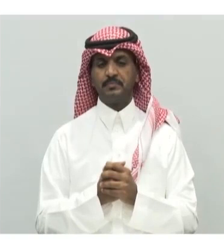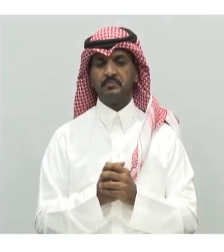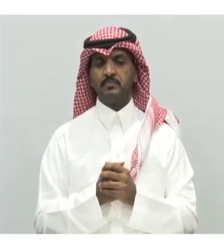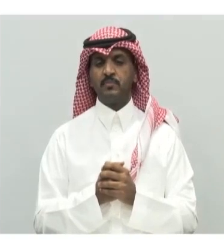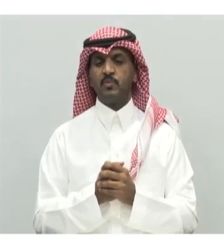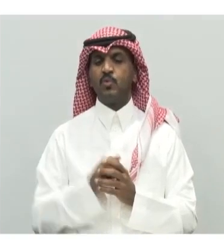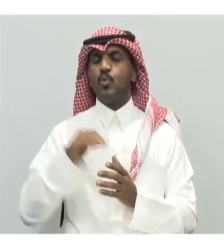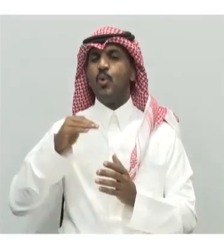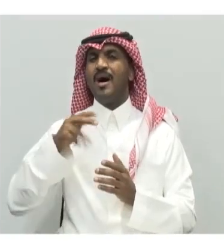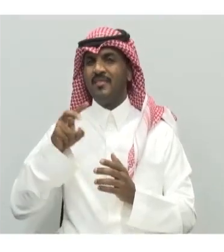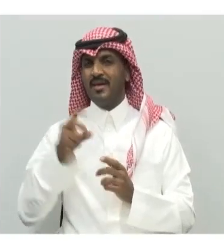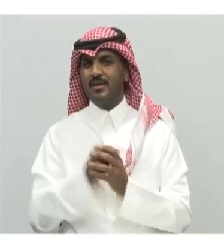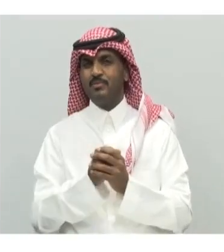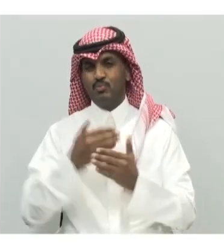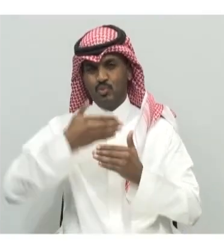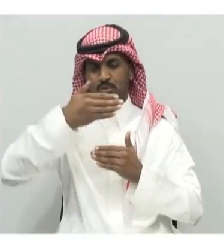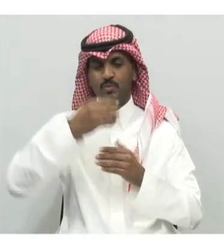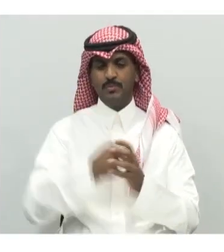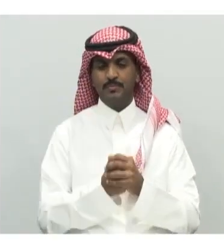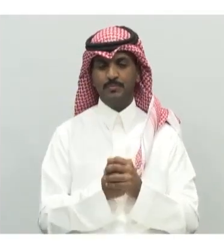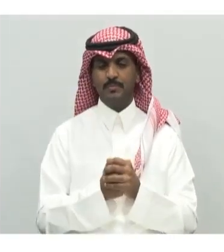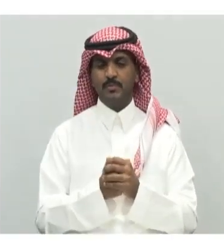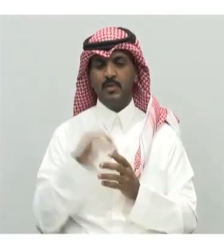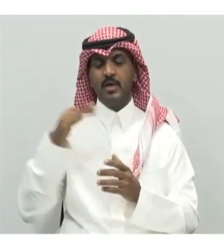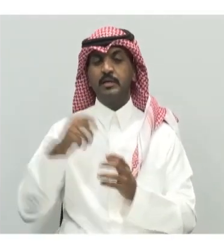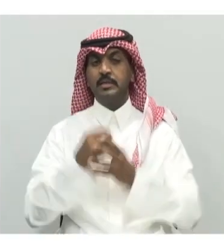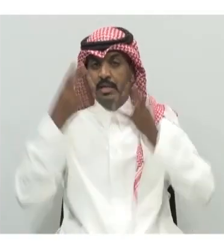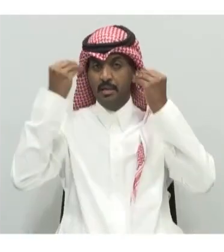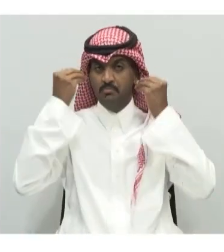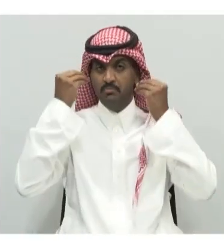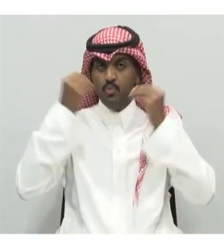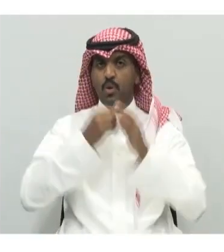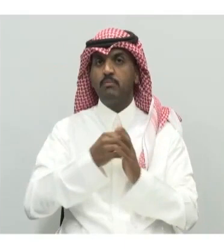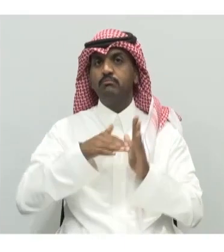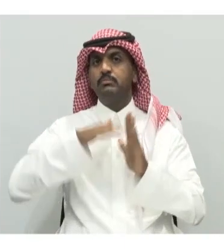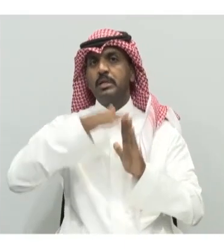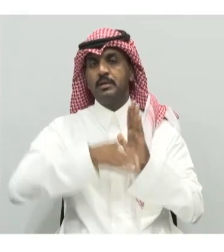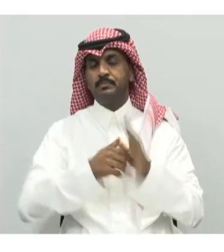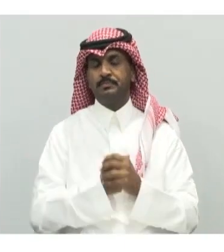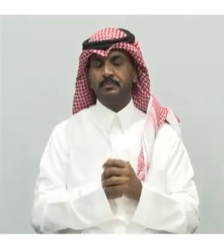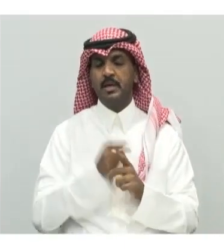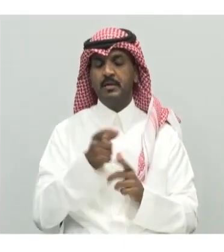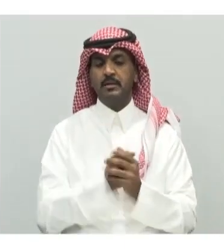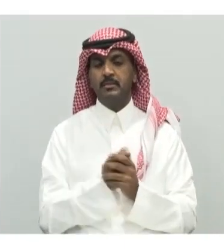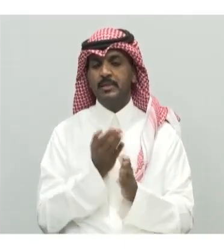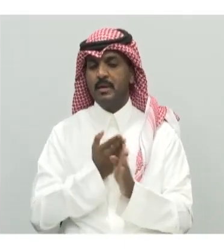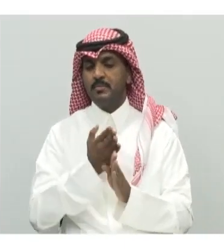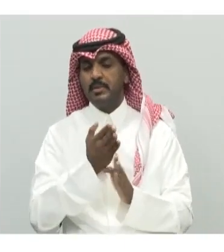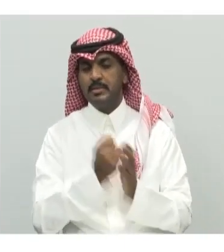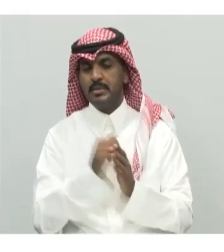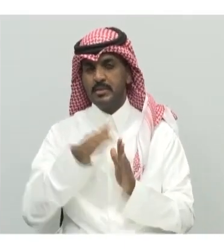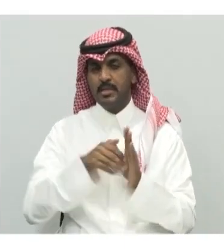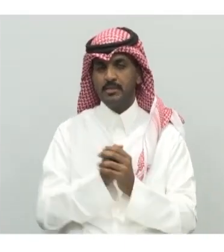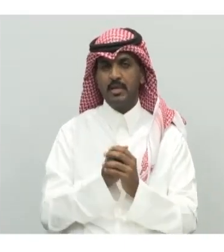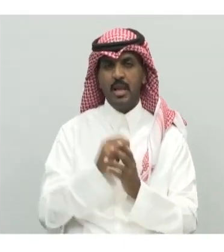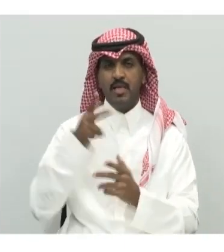حضاره متطوره وايضا حضاره علم وقيم اذا هذه من ابرز خصائص الحضاره الاسلاميه